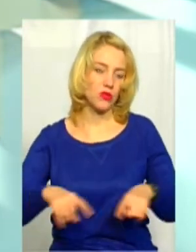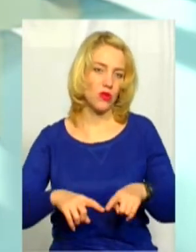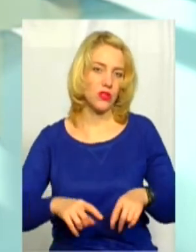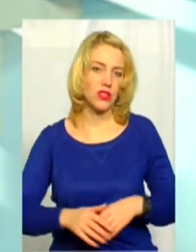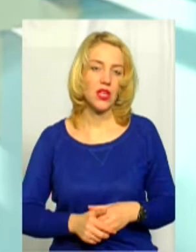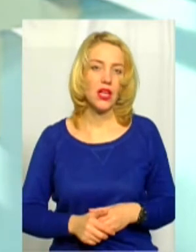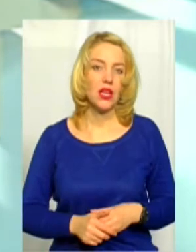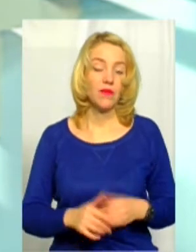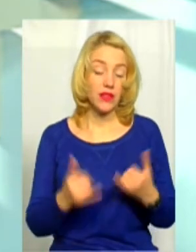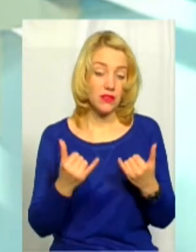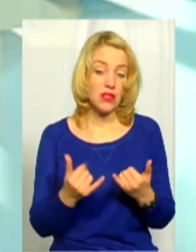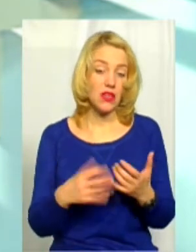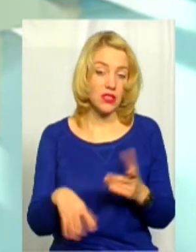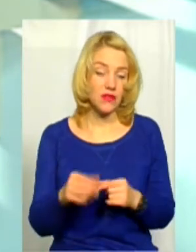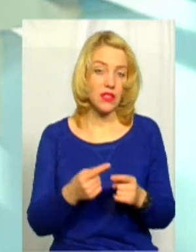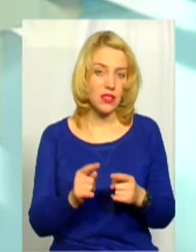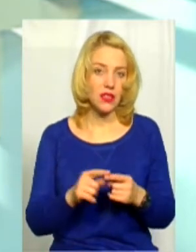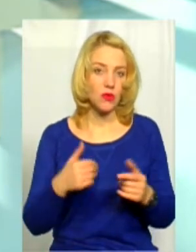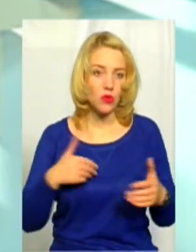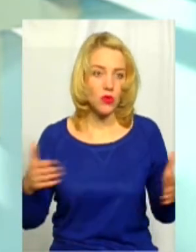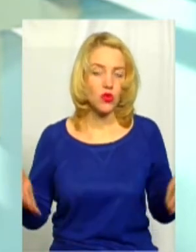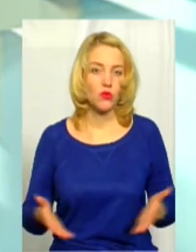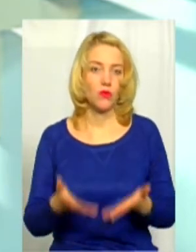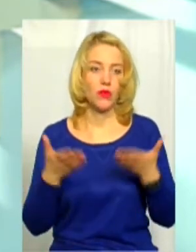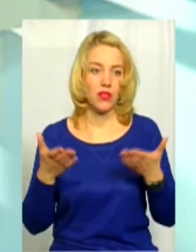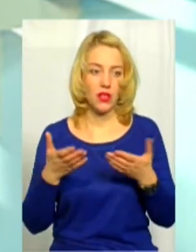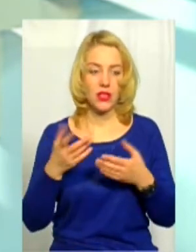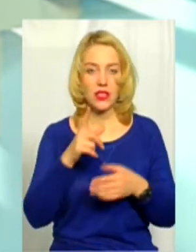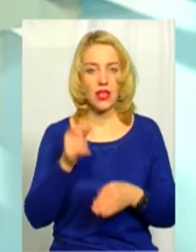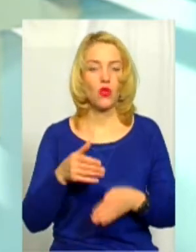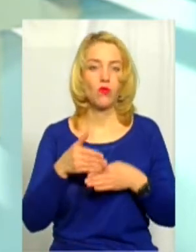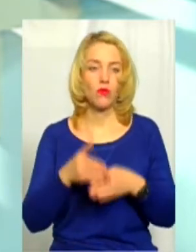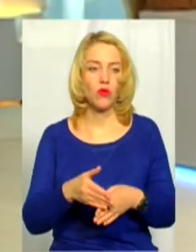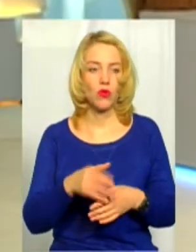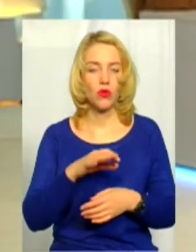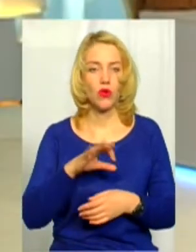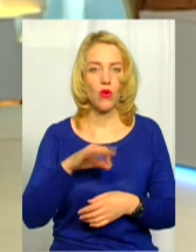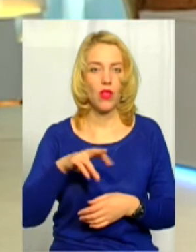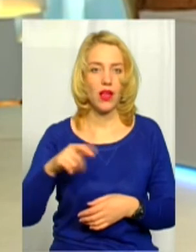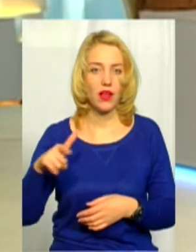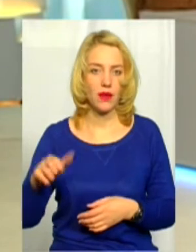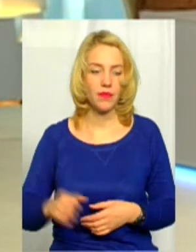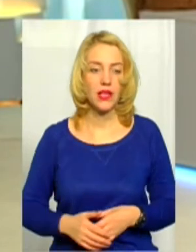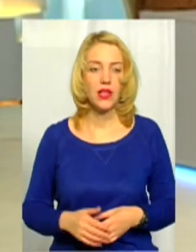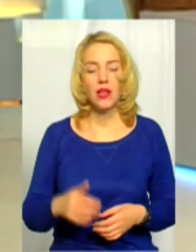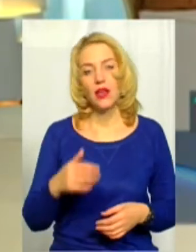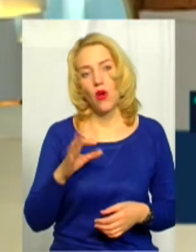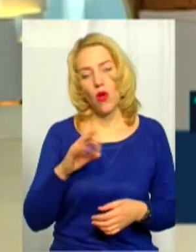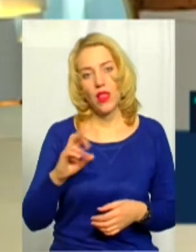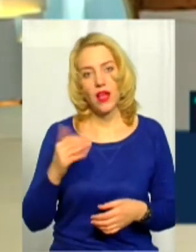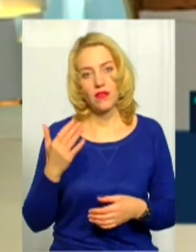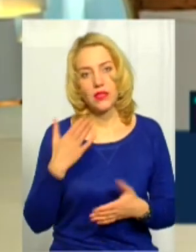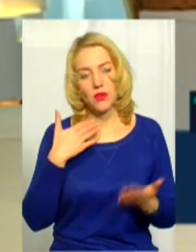Зараз, звичайно, ці всі речі хочемо підняти от з допомогою пана Олега. А от, пане Олеже, я знаю, що ви спілкуєтесь